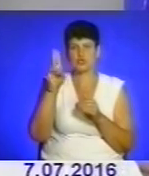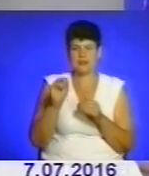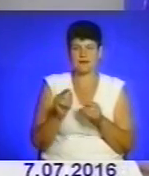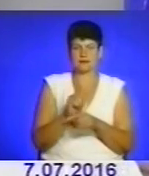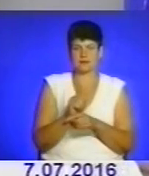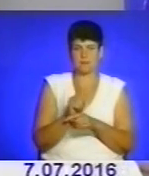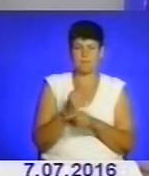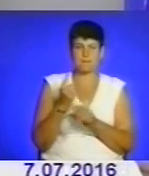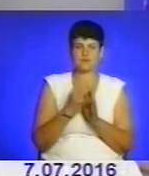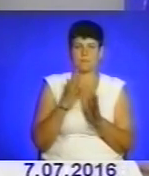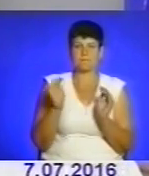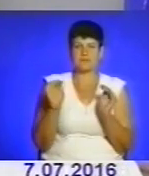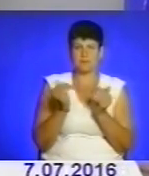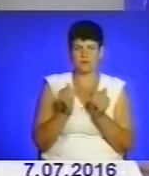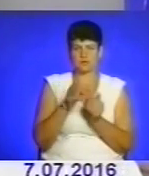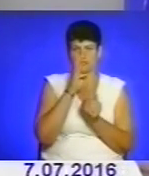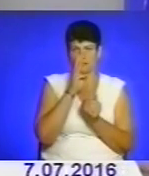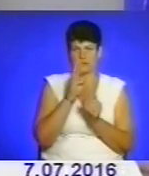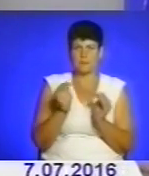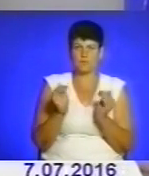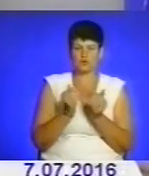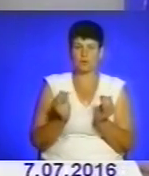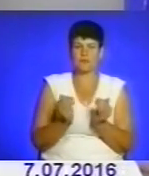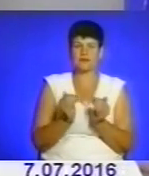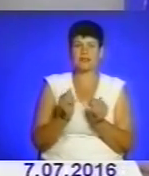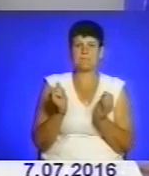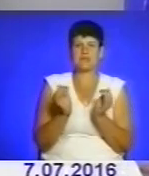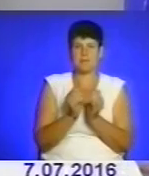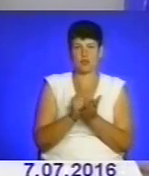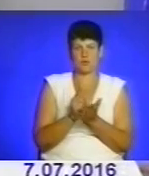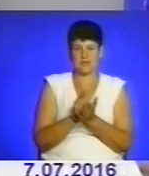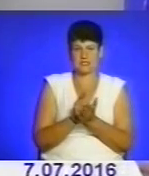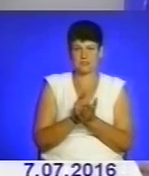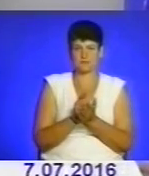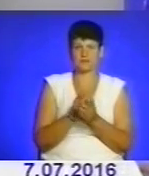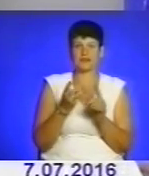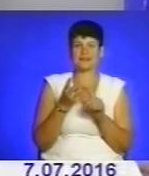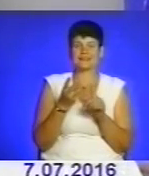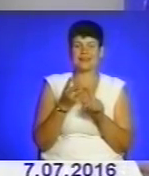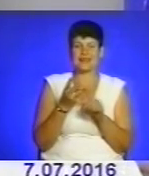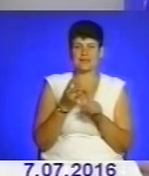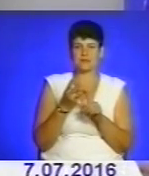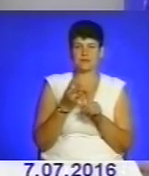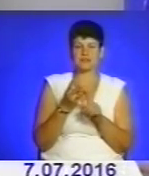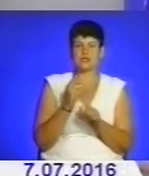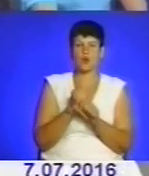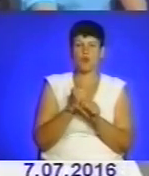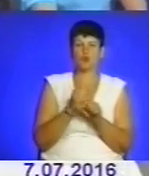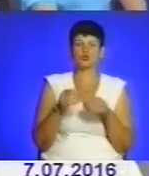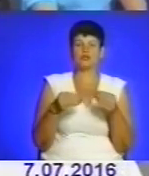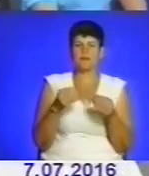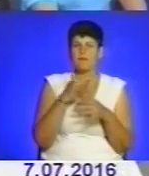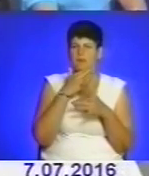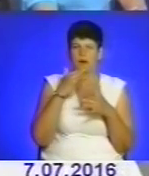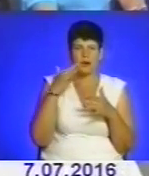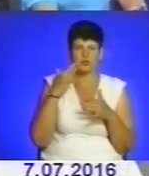чергу мінімальної заробітної плати, прожиткового мінімуму і мінімальної пенсії. Третя вимога стосується вже роботодавців, тому що багато